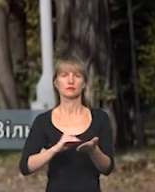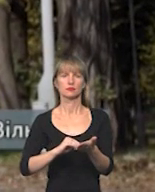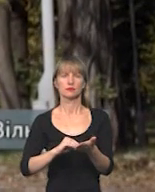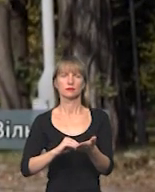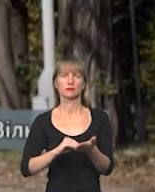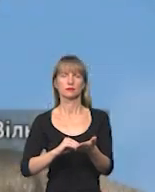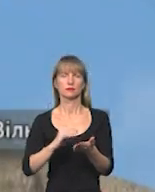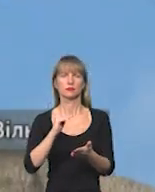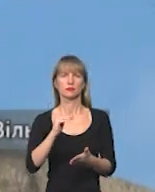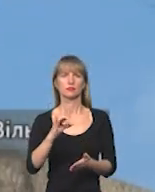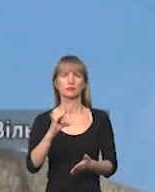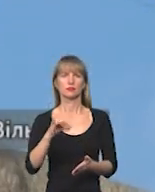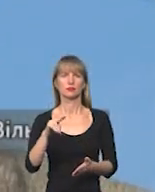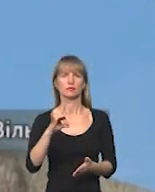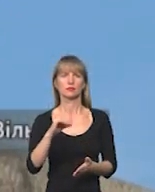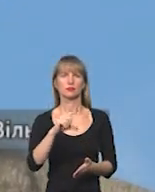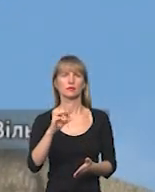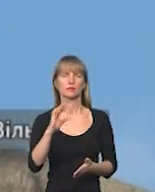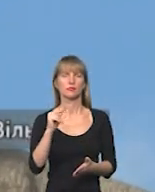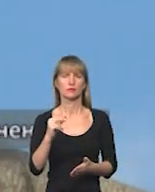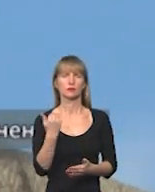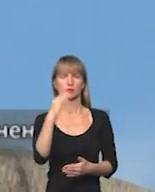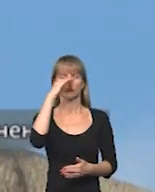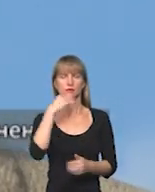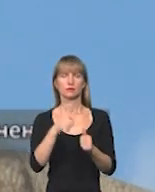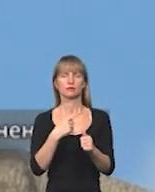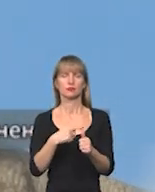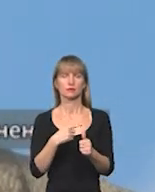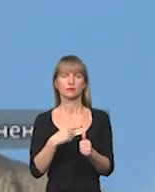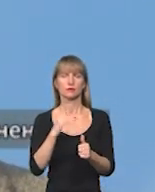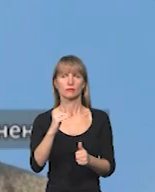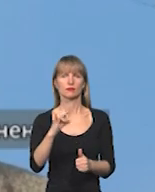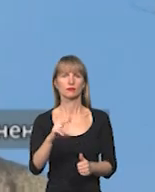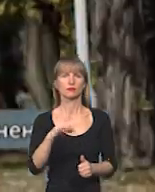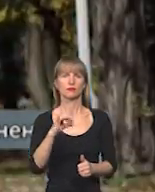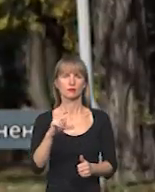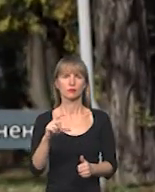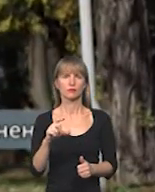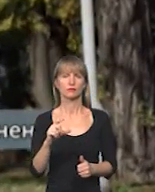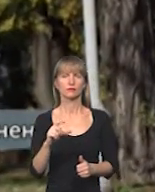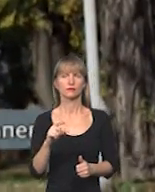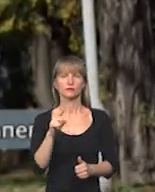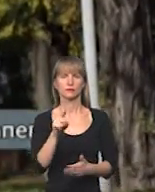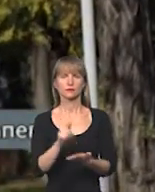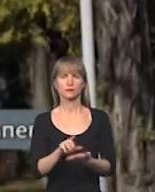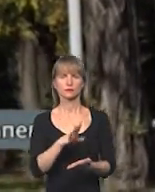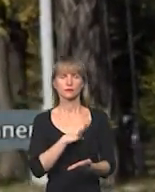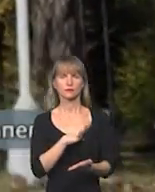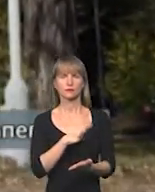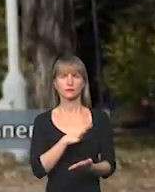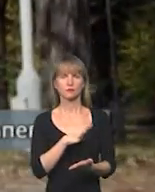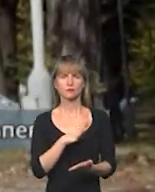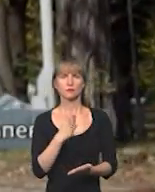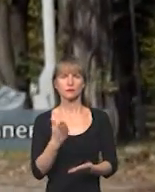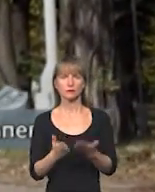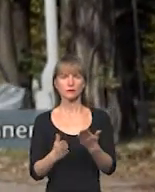Вильгельмович Фридрихович. Отца его Вильгельмом звали или Вильгельм Фридрих. То есть на самом деле он, ну, должен быть как минимум Александр